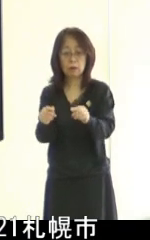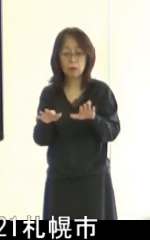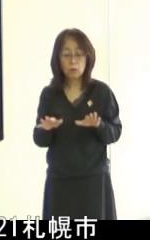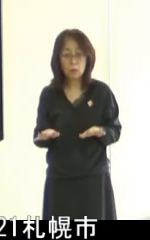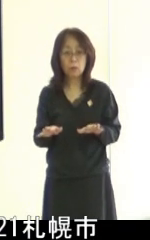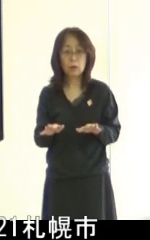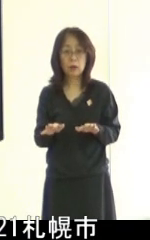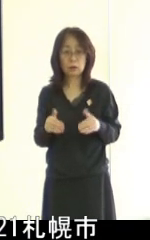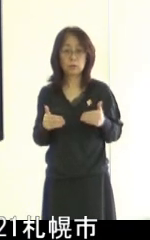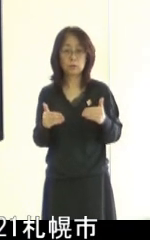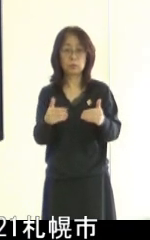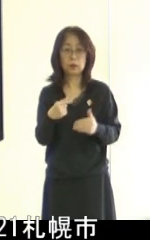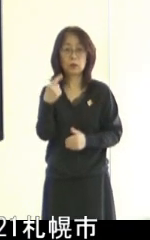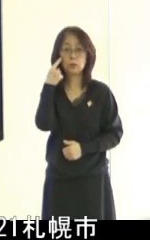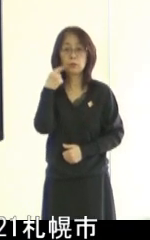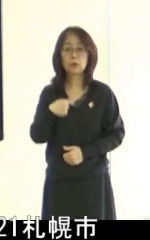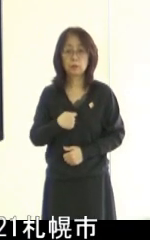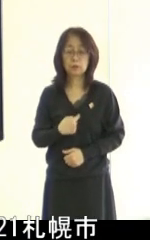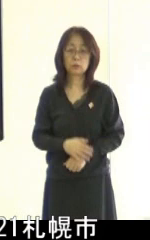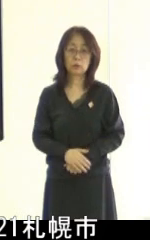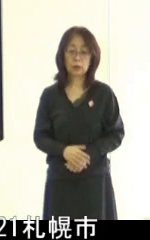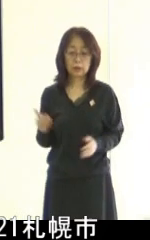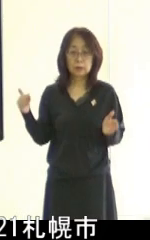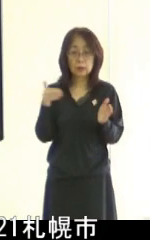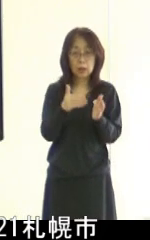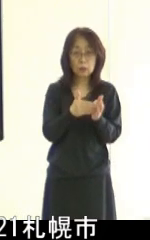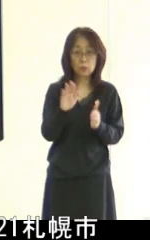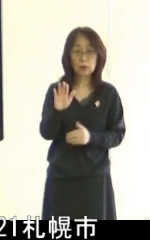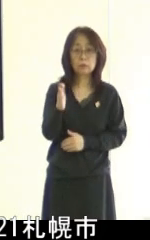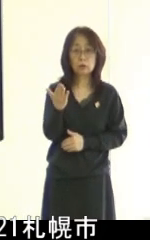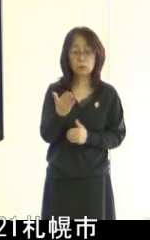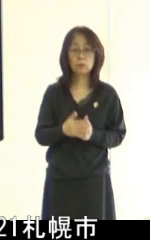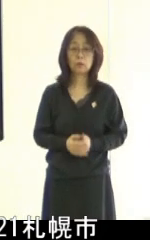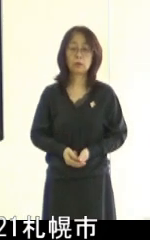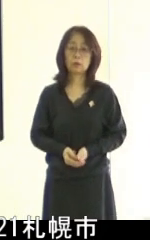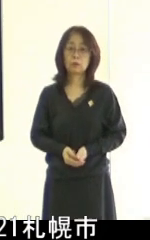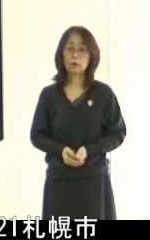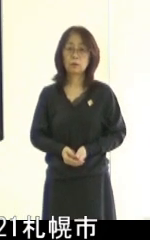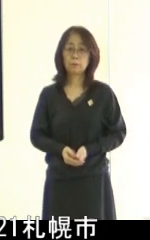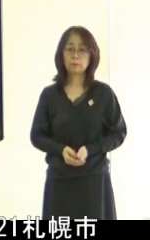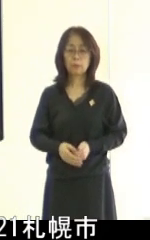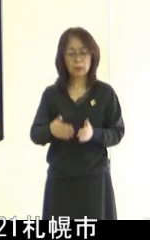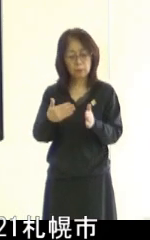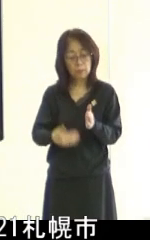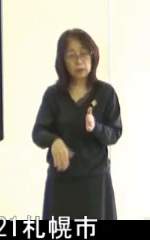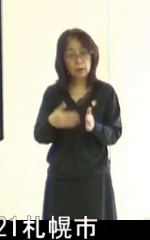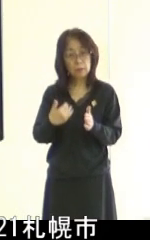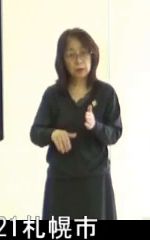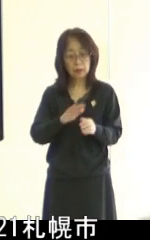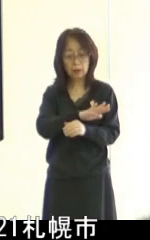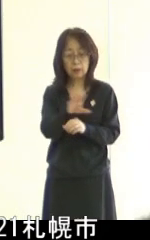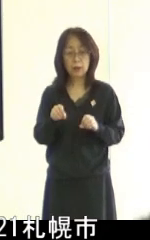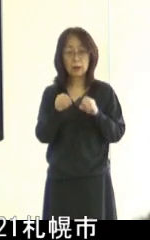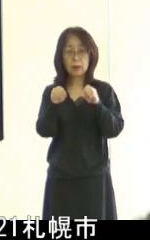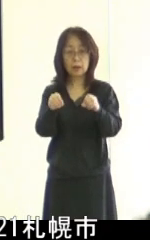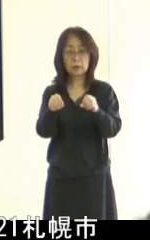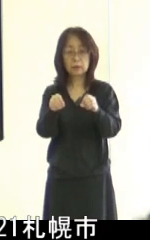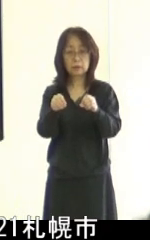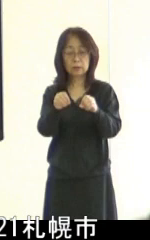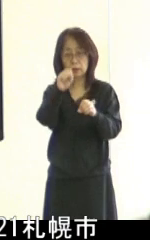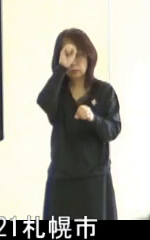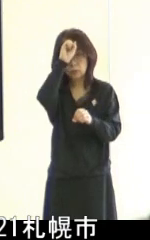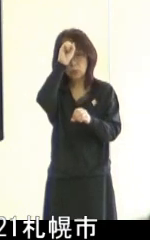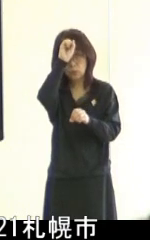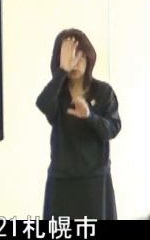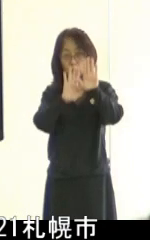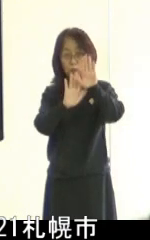いうふうに思います最後になりますけれどもまだまだ感染症の収束というものが見通せない